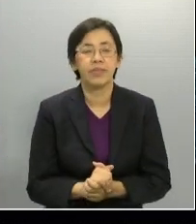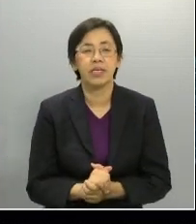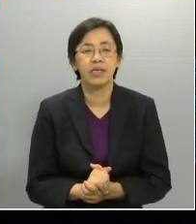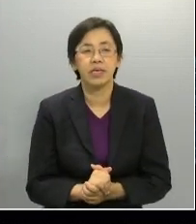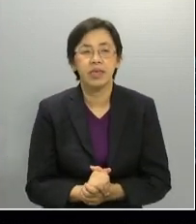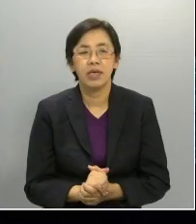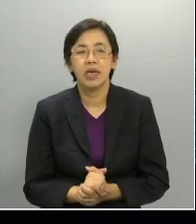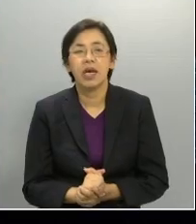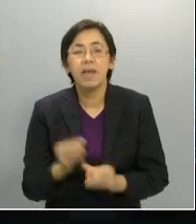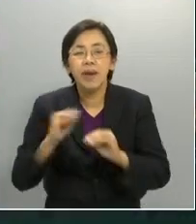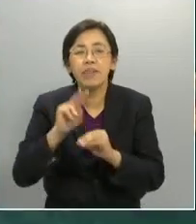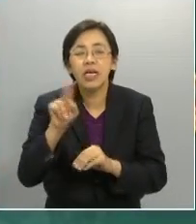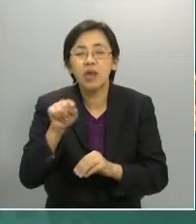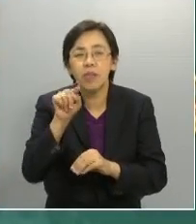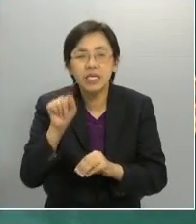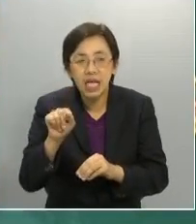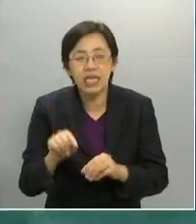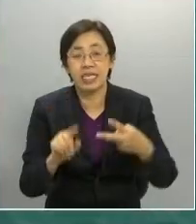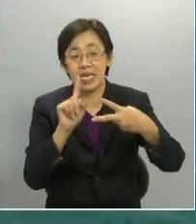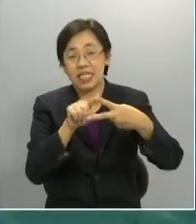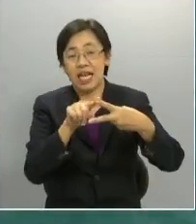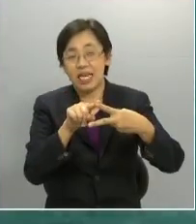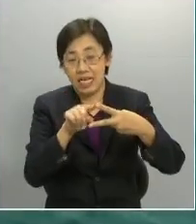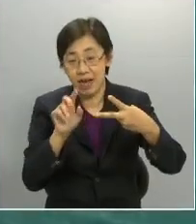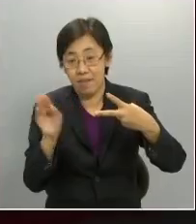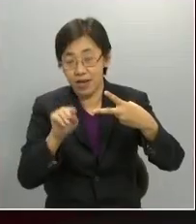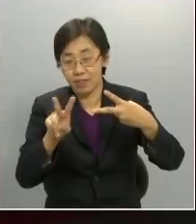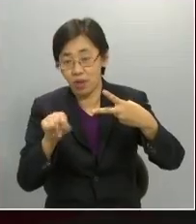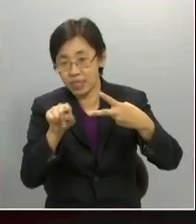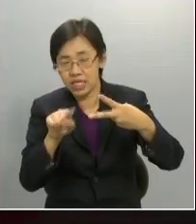ปรับตัวเพิ่มขึ้น 2%ขณะที่เวสเท็กซัสอินเทอร์มีเดียร่วงลงไป 0.7